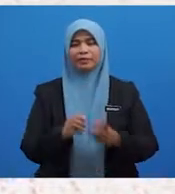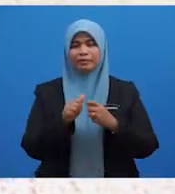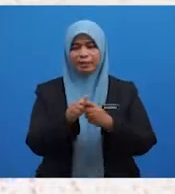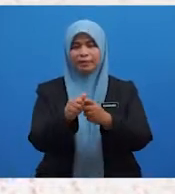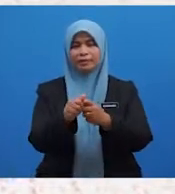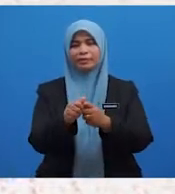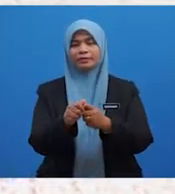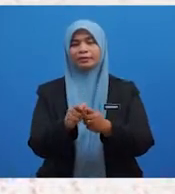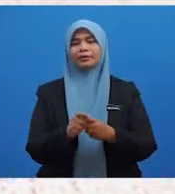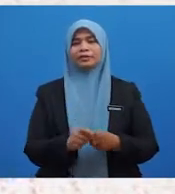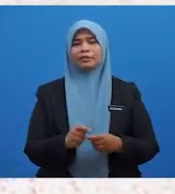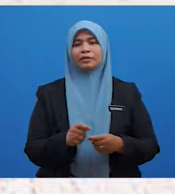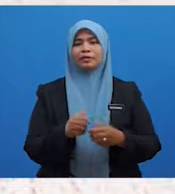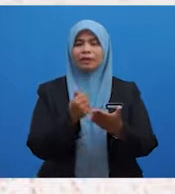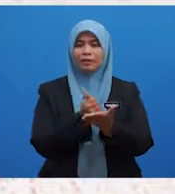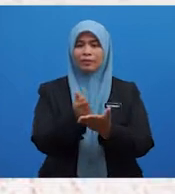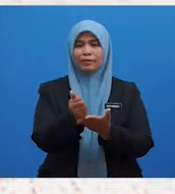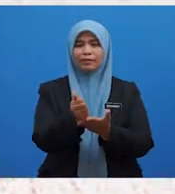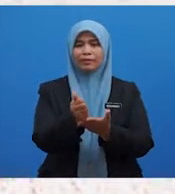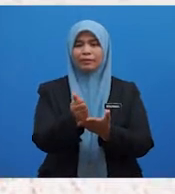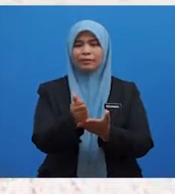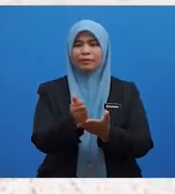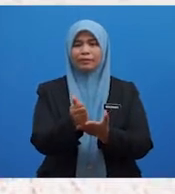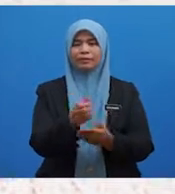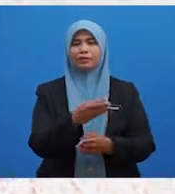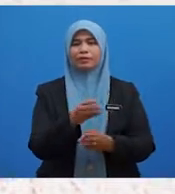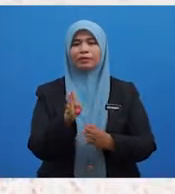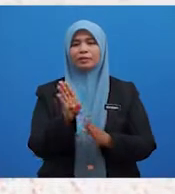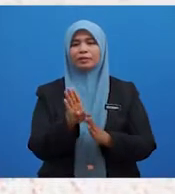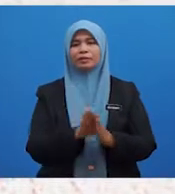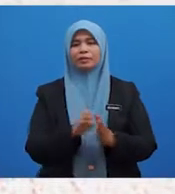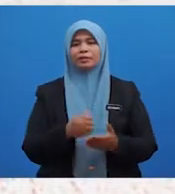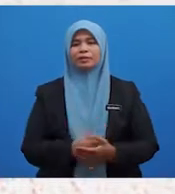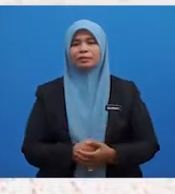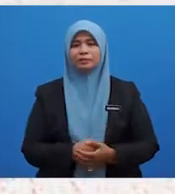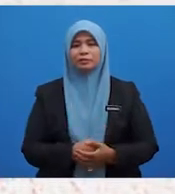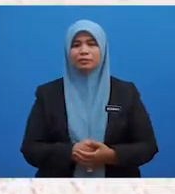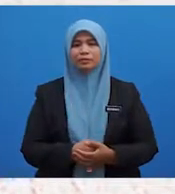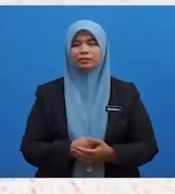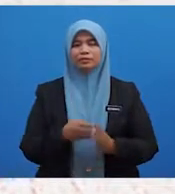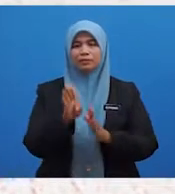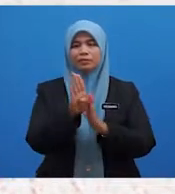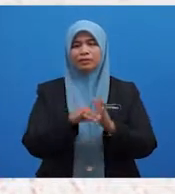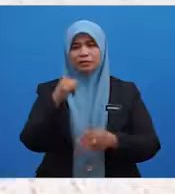taat, amanah dan berilmu.